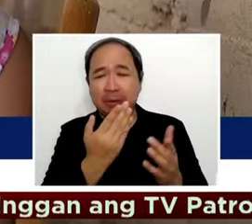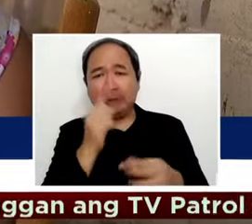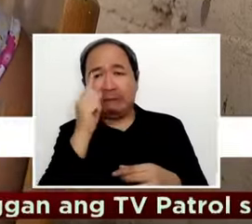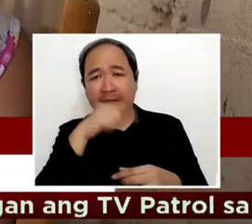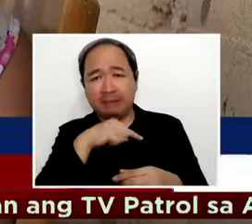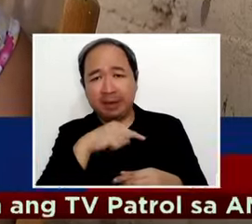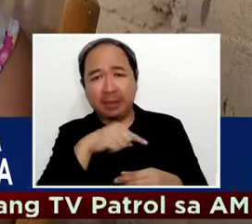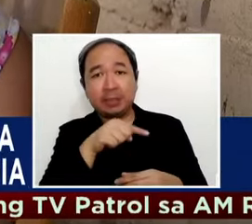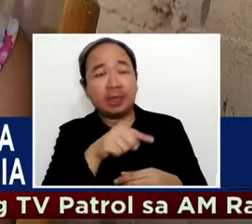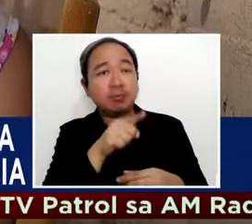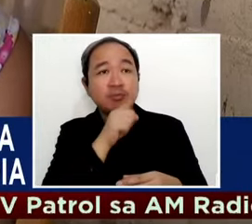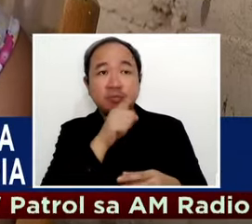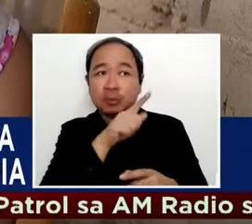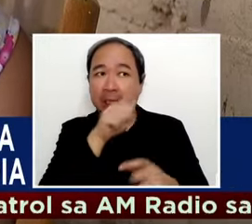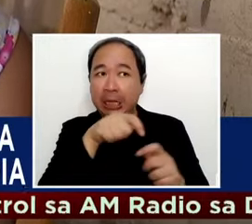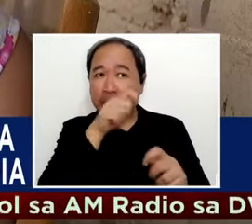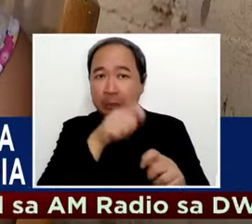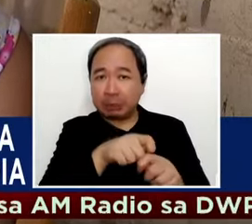ay accurate or